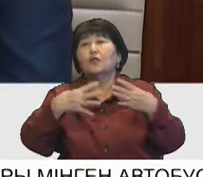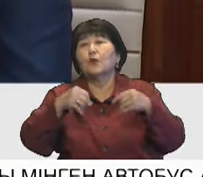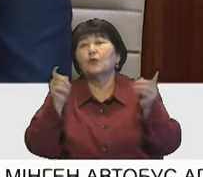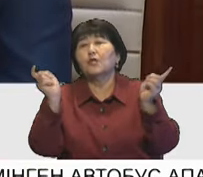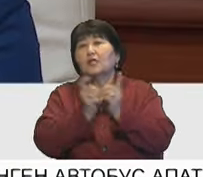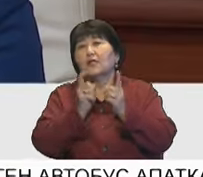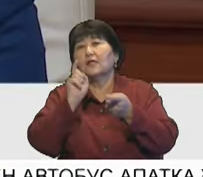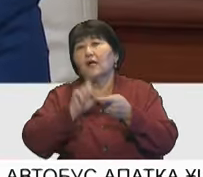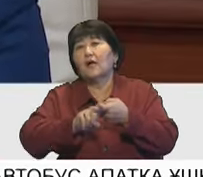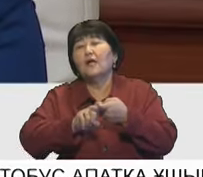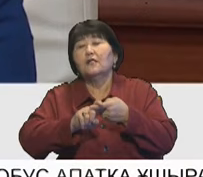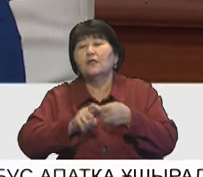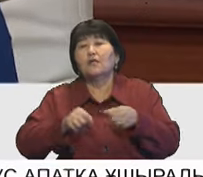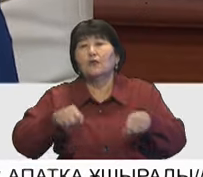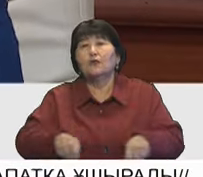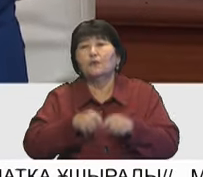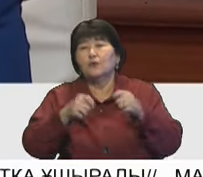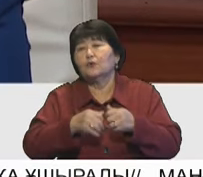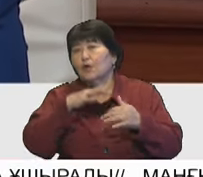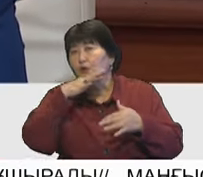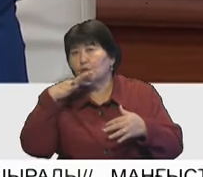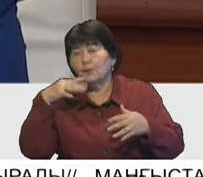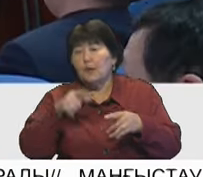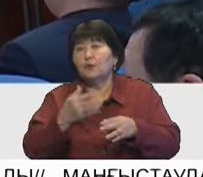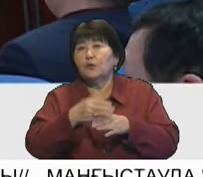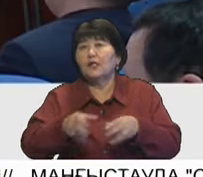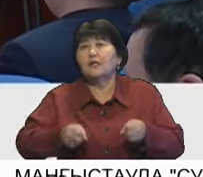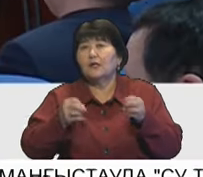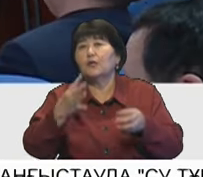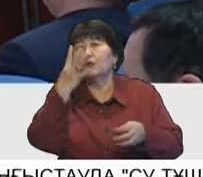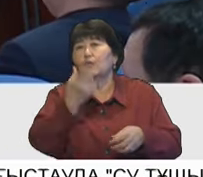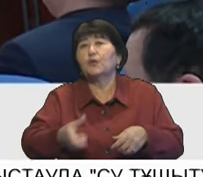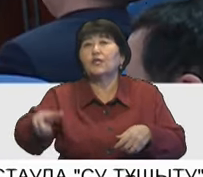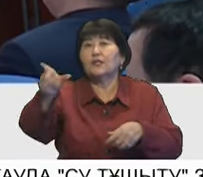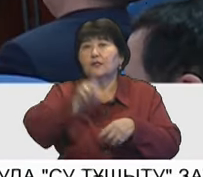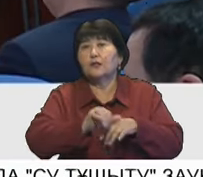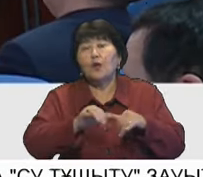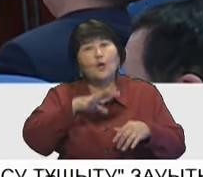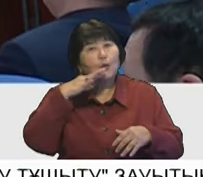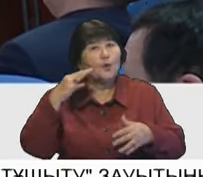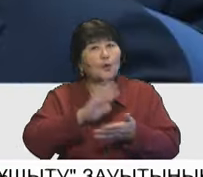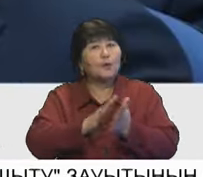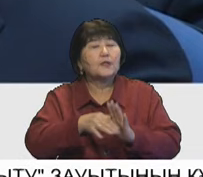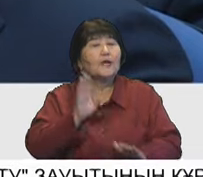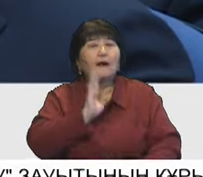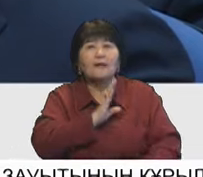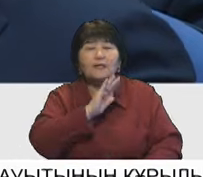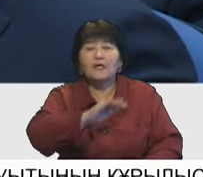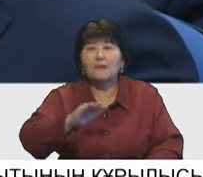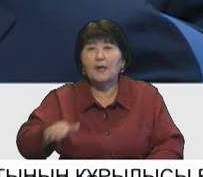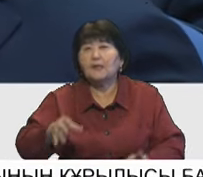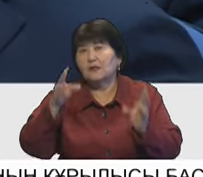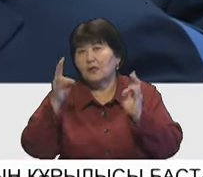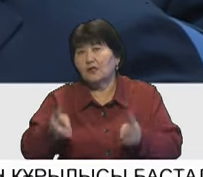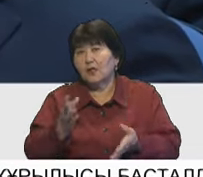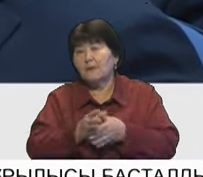жанжалға қатысты құқық бұзушылықтар да жиелеген. Бұл санаттағы қылмыс 4 есеге ұлғайған. Көп жағдайда әйелдер мен балалар жапа